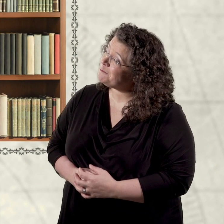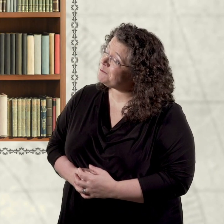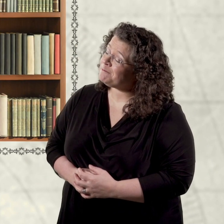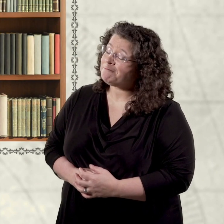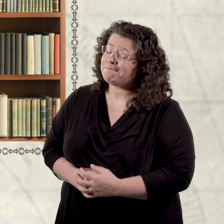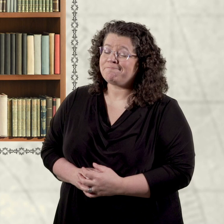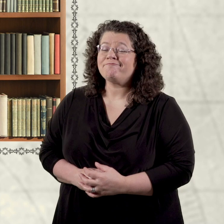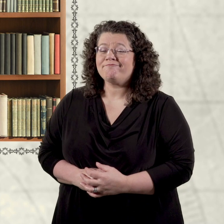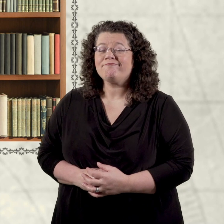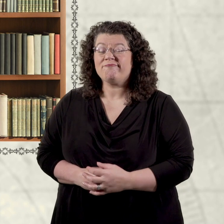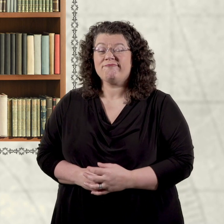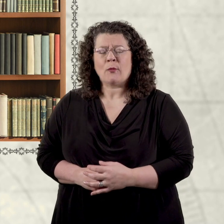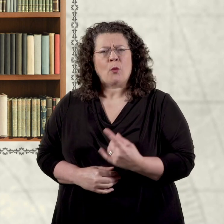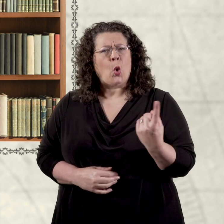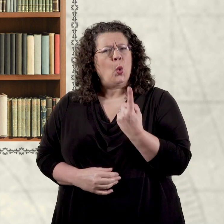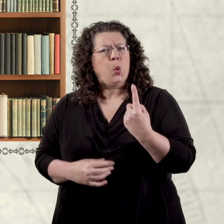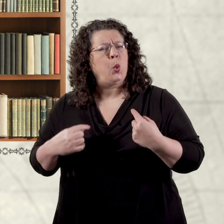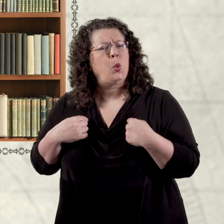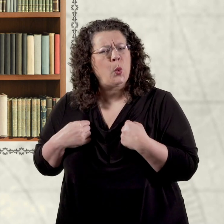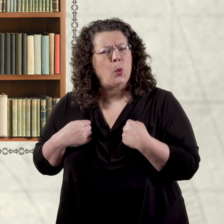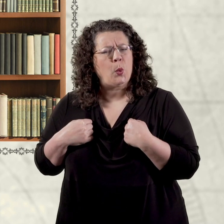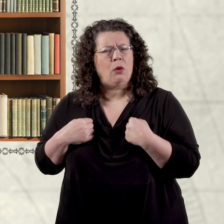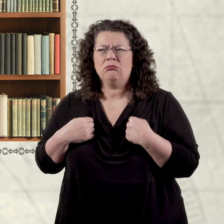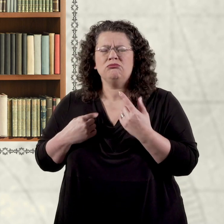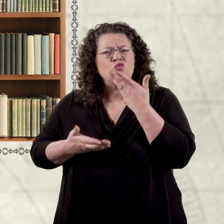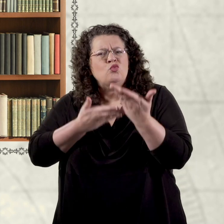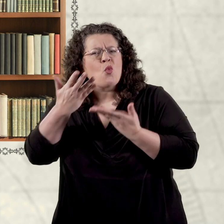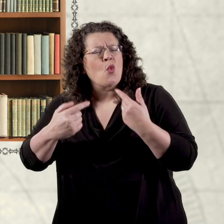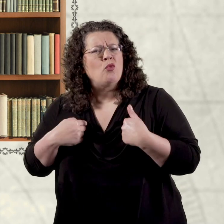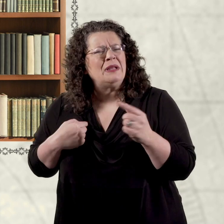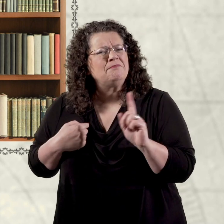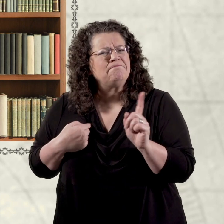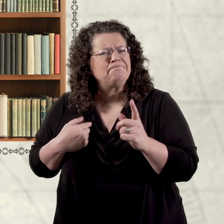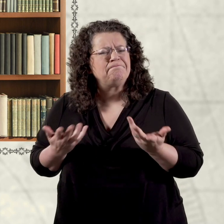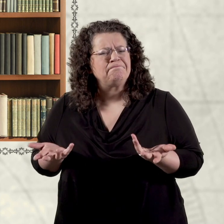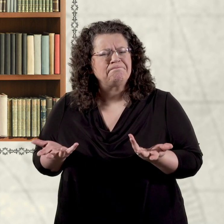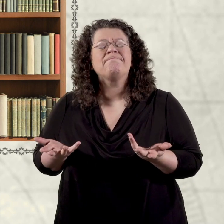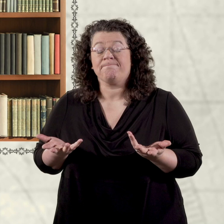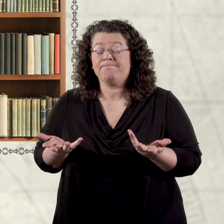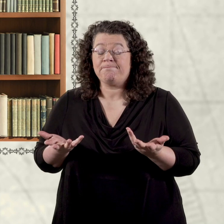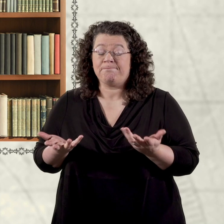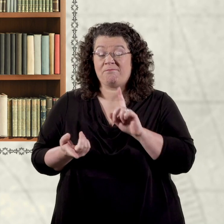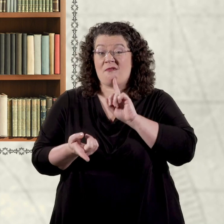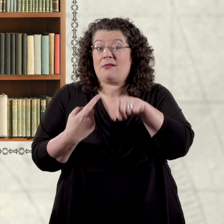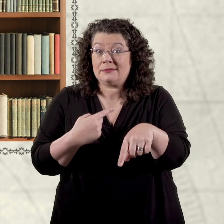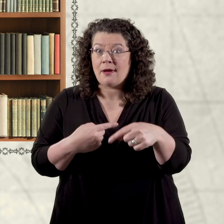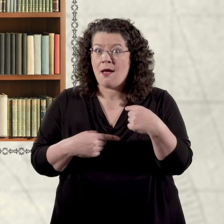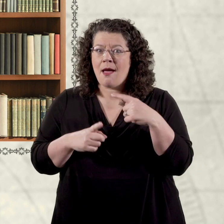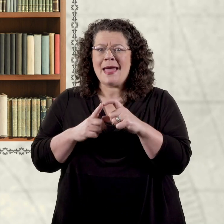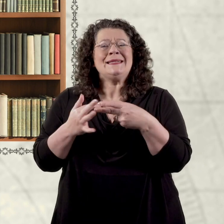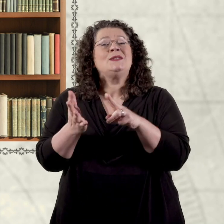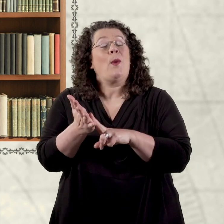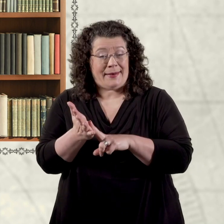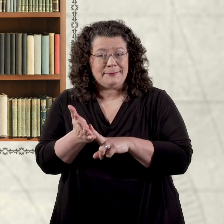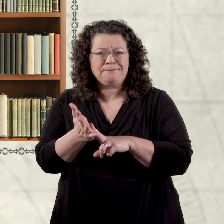Felly pwy ydw I a be ydy'n hanes I? Wel, yr ateb i'r cwestiwn cyntaf ydy Dwynwen, un o